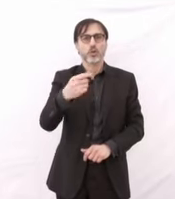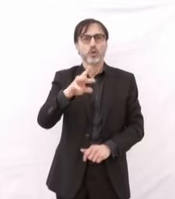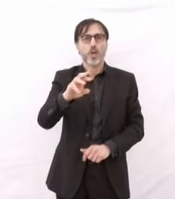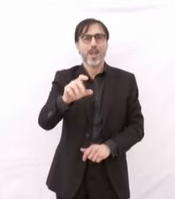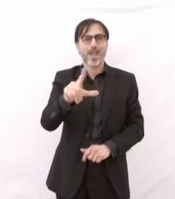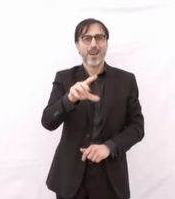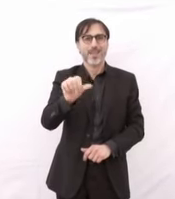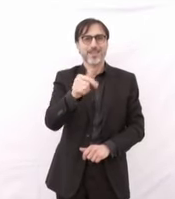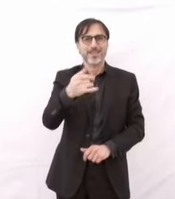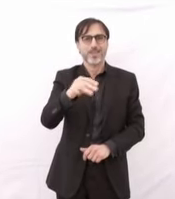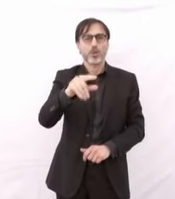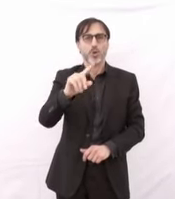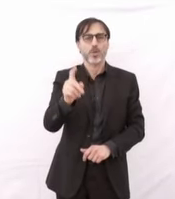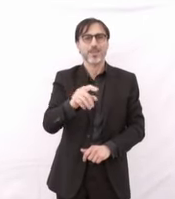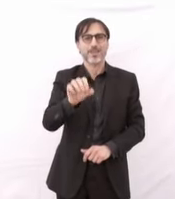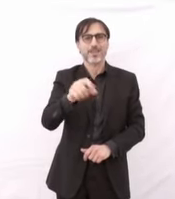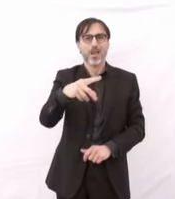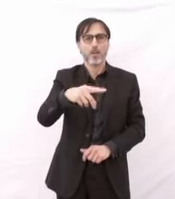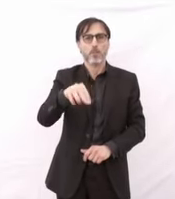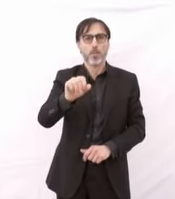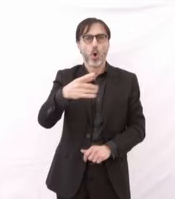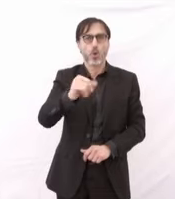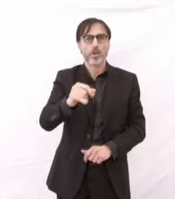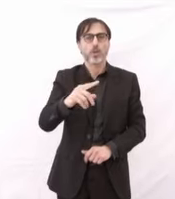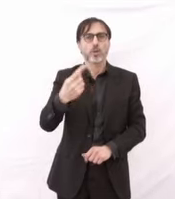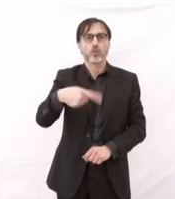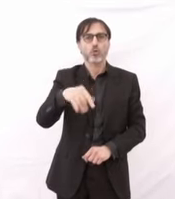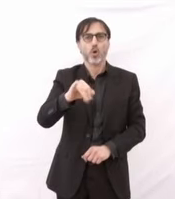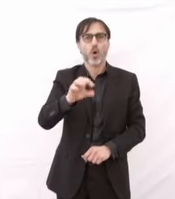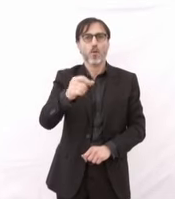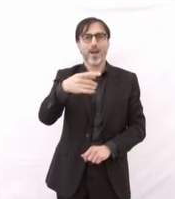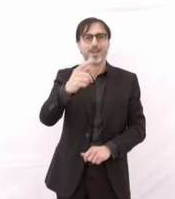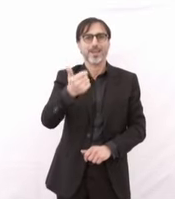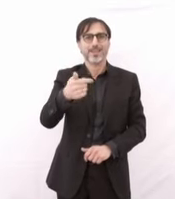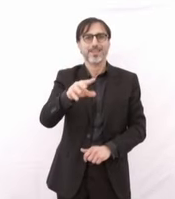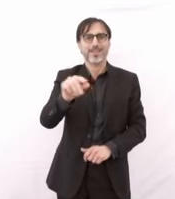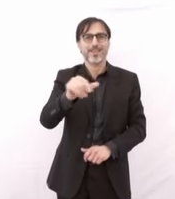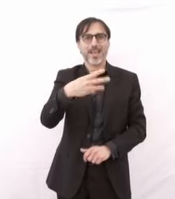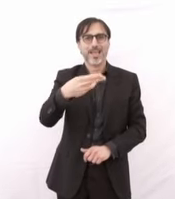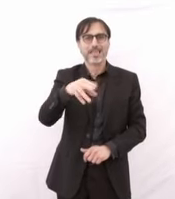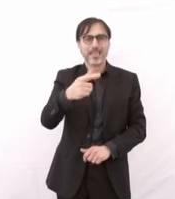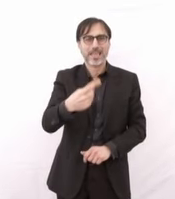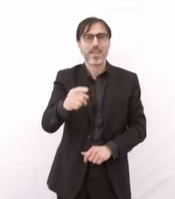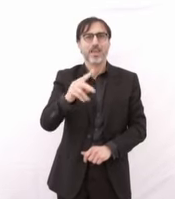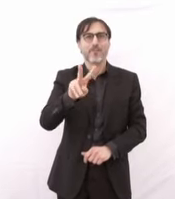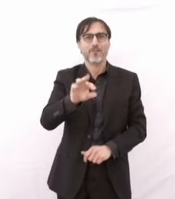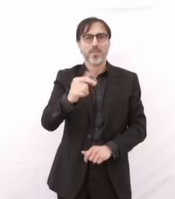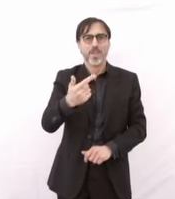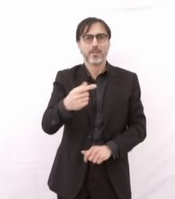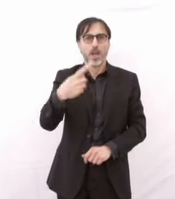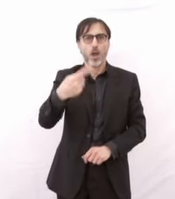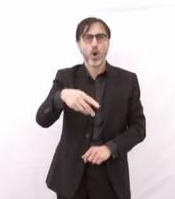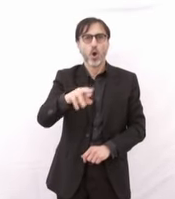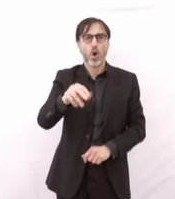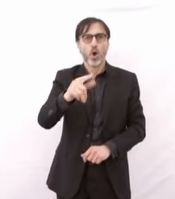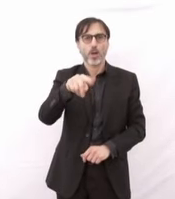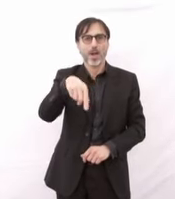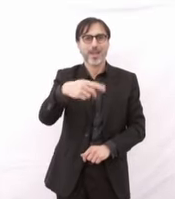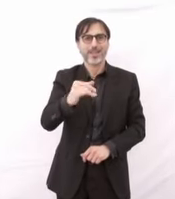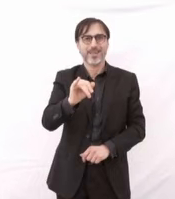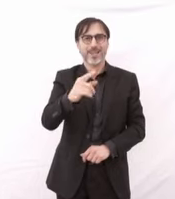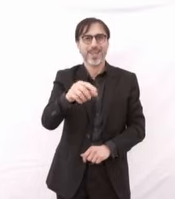Celestino Zapponi, Giovanni Taschier, Vita Dorangricchia, Vincenzo